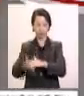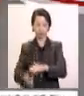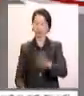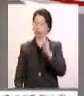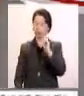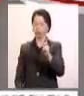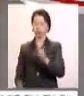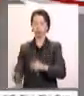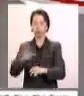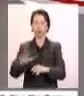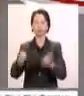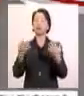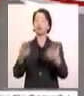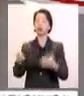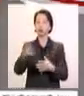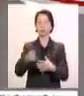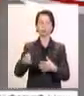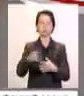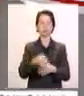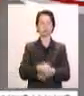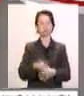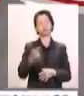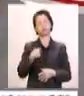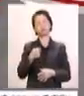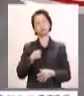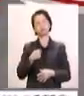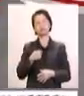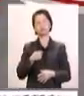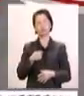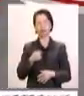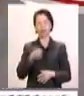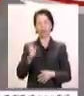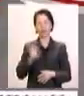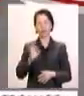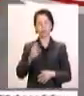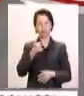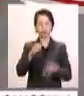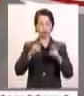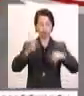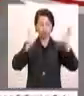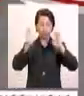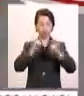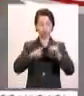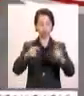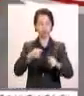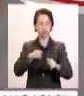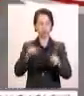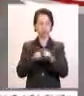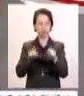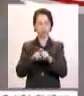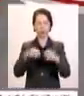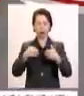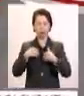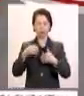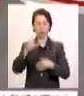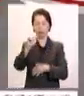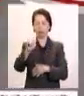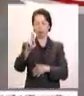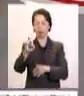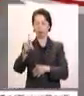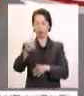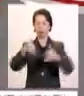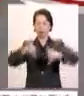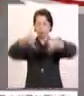Okey, ramalan esok berapa, Fatih? Saya bukan kerana kita rakyat Malaysia, tapi semacam ada satu aura yang